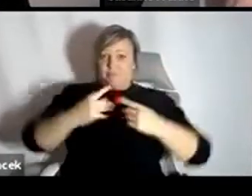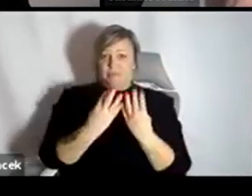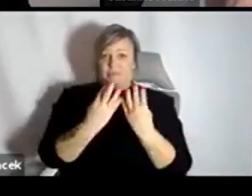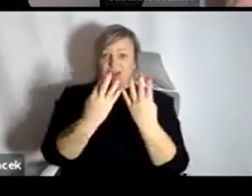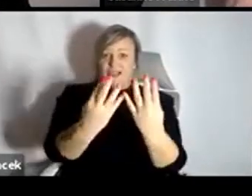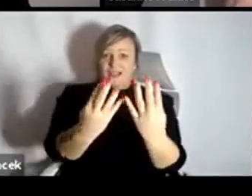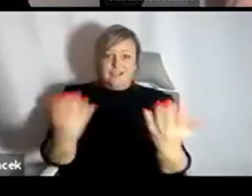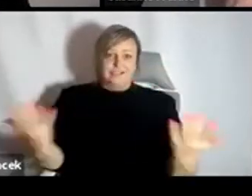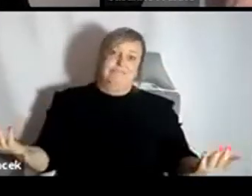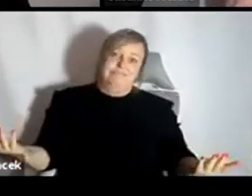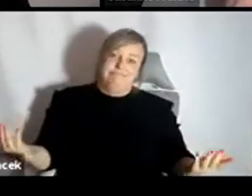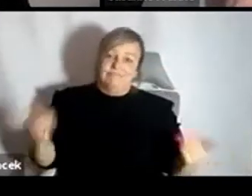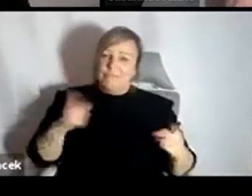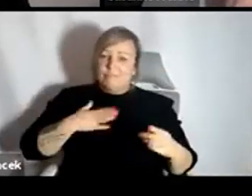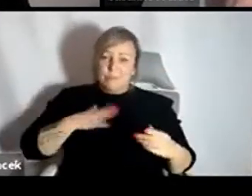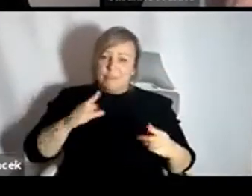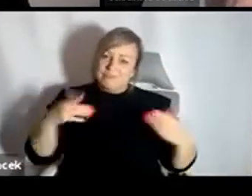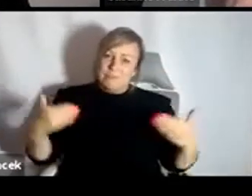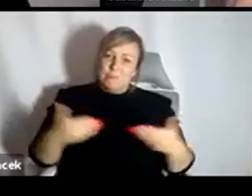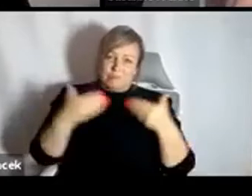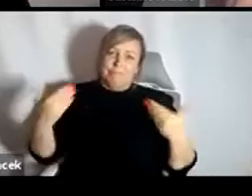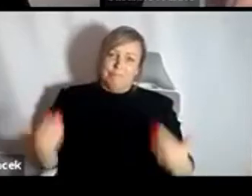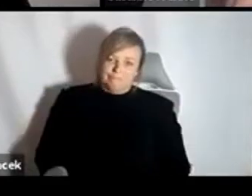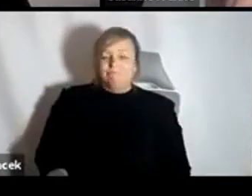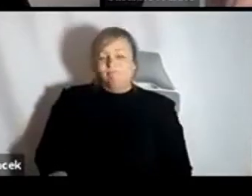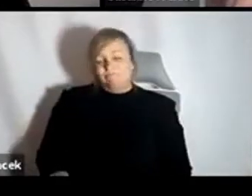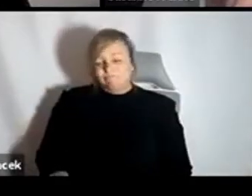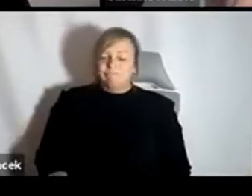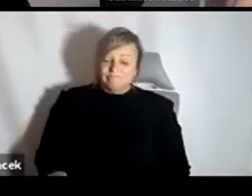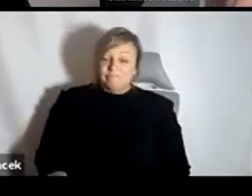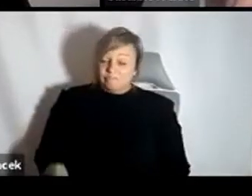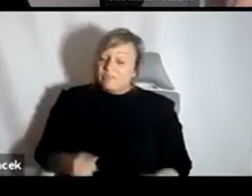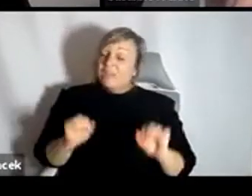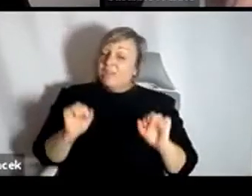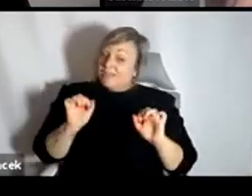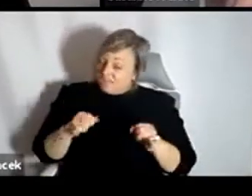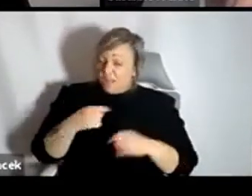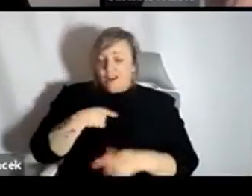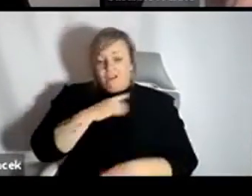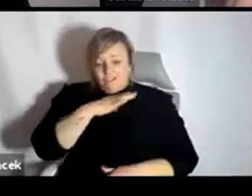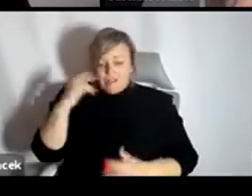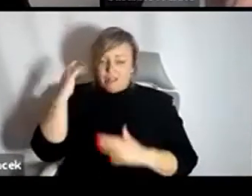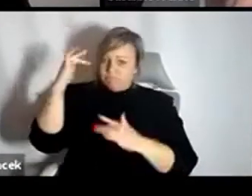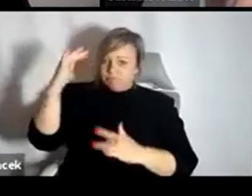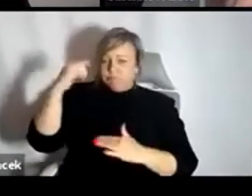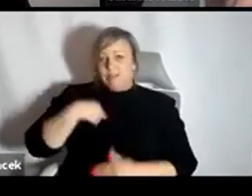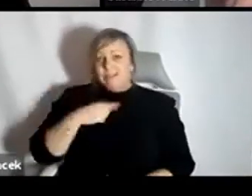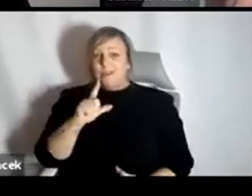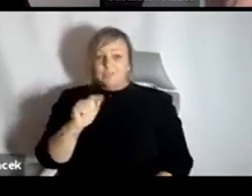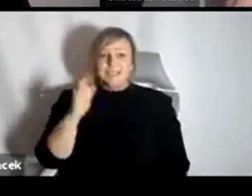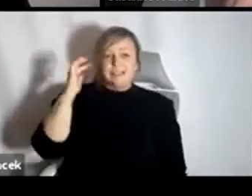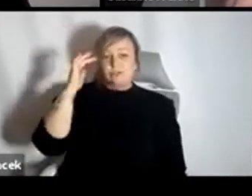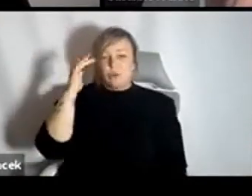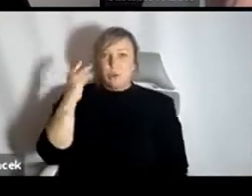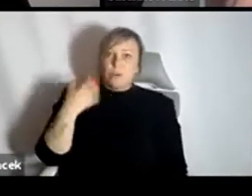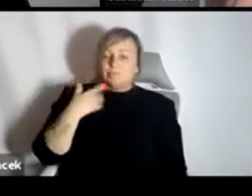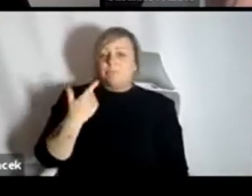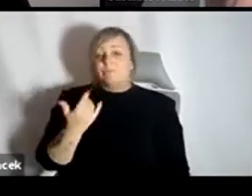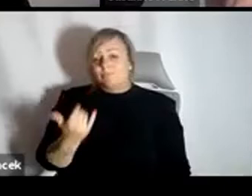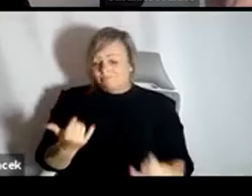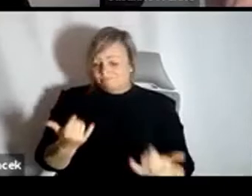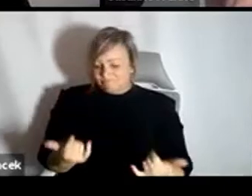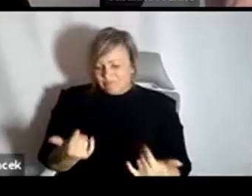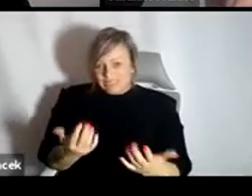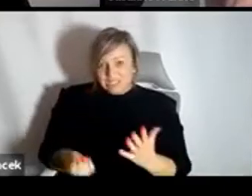viele Widersprüchlichkeiten. Da können wir viel und intensiv darüber nachdenken. Ich habe ein bisschen Sorge, dass in den aktuellen Monaten dafür